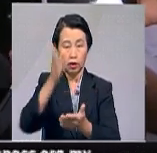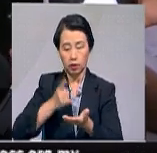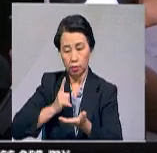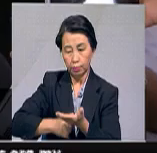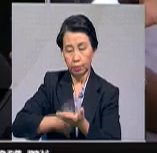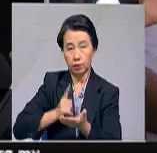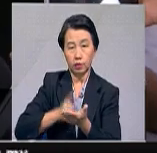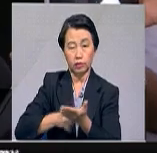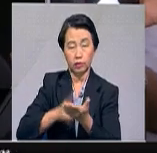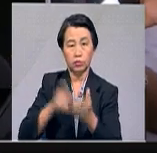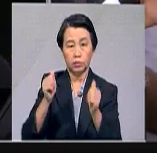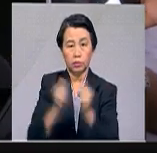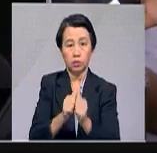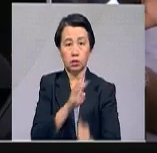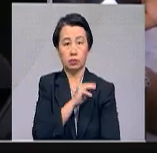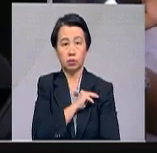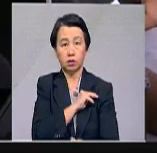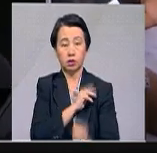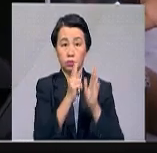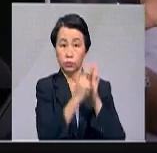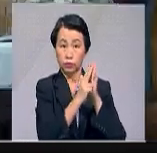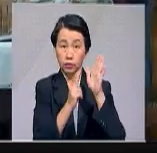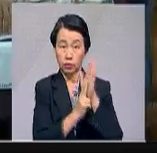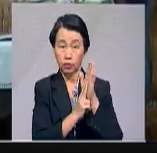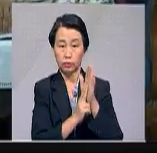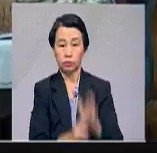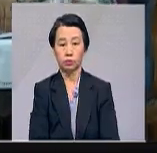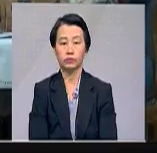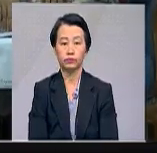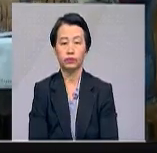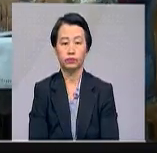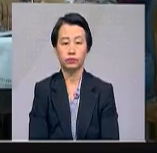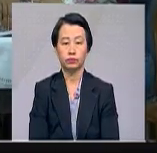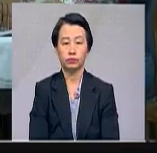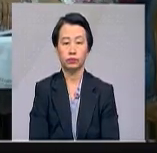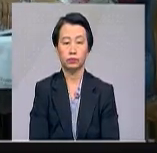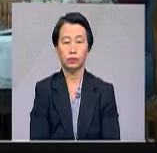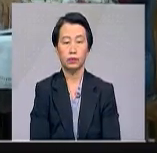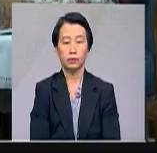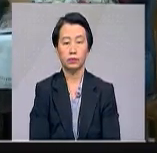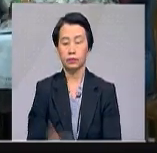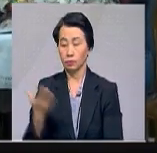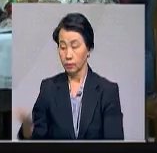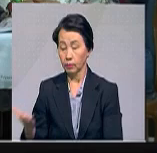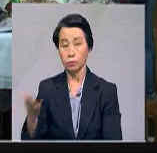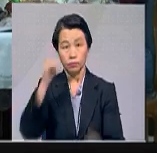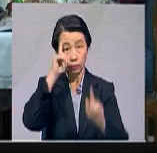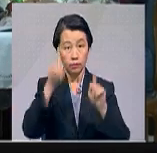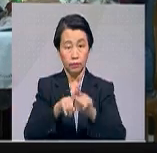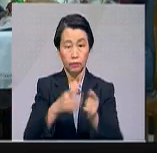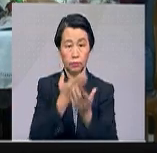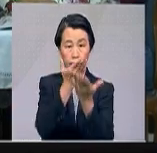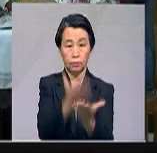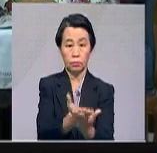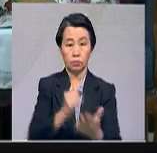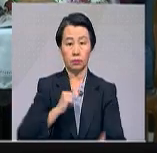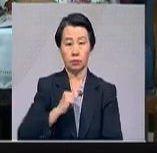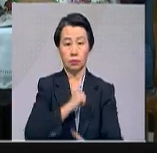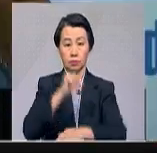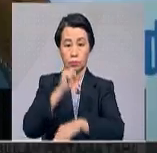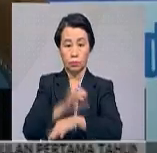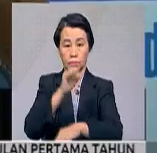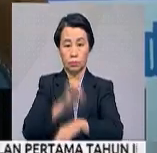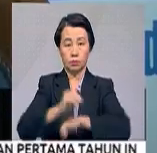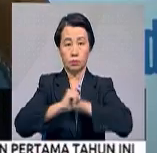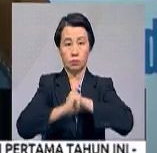lebih teliti dengan Menteri Perundangan di KLU. Ahli Parlimen dan Ahli Dewan Undang. Beliau bersetuju dengan cadangan Ahli Majlis Penasihat